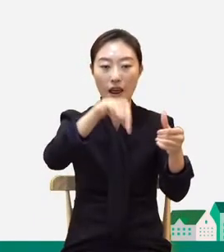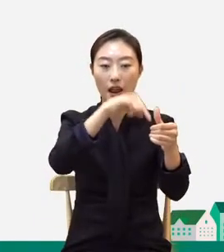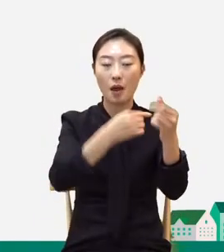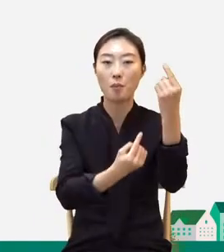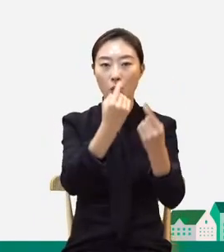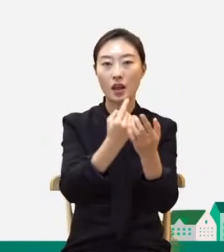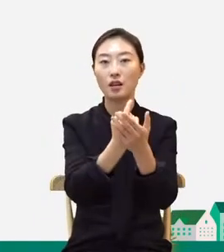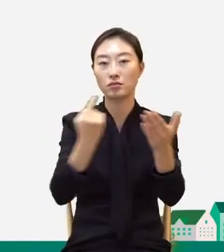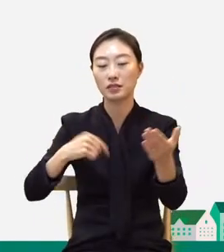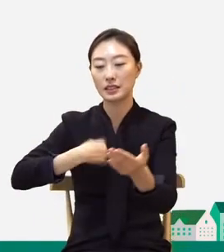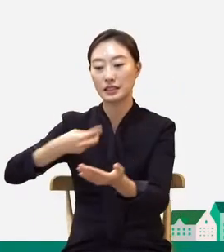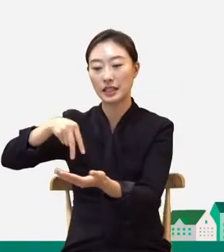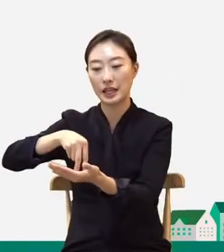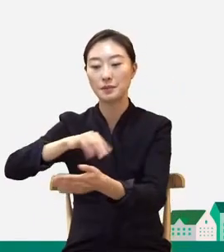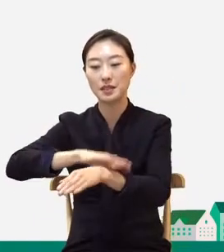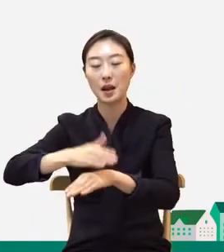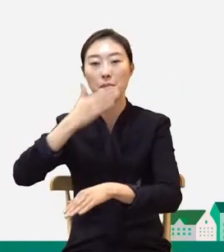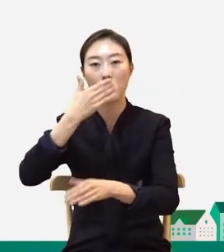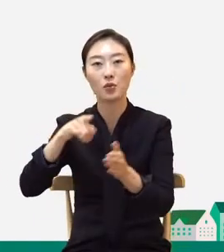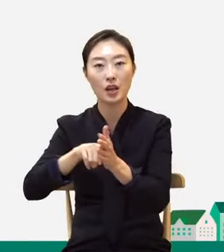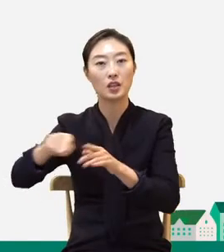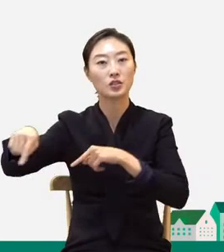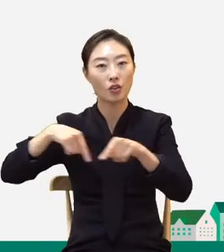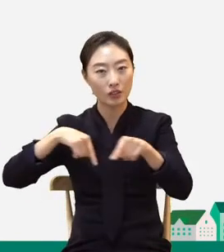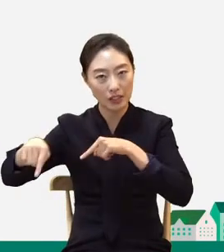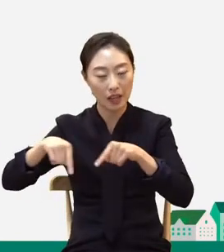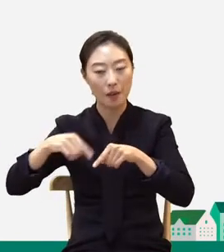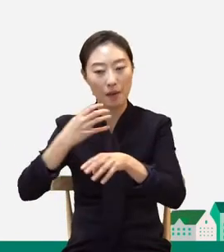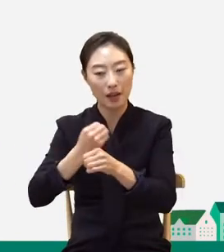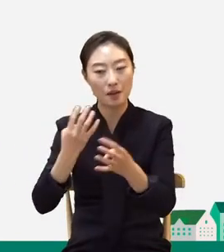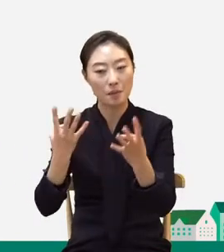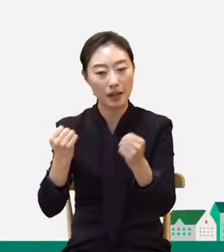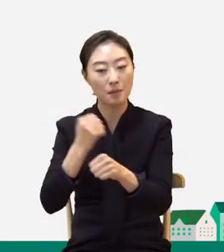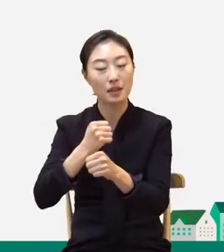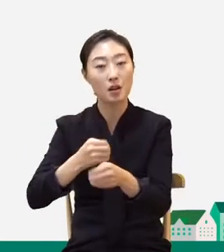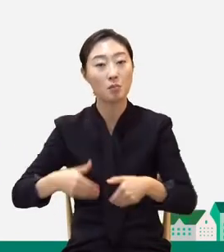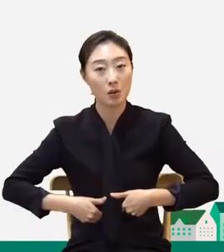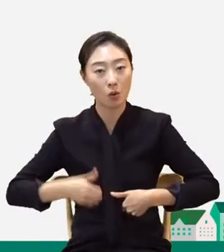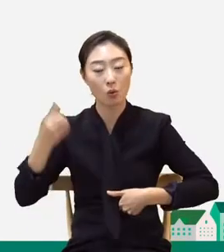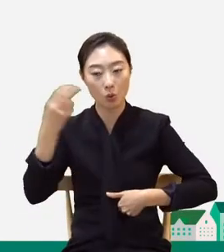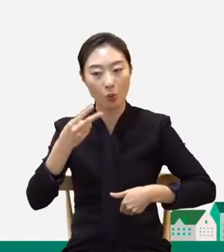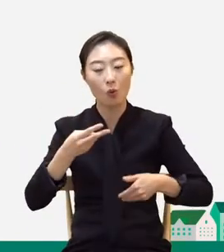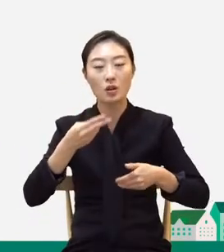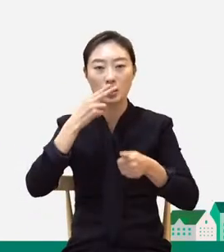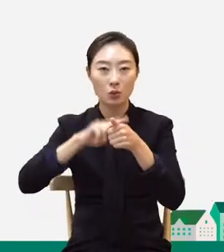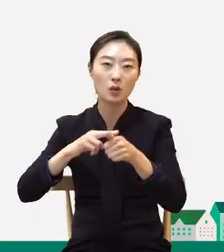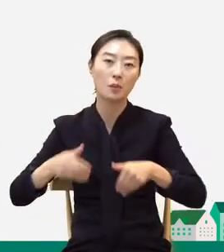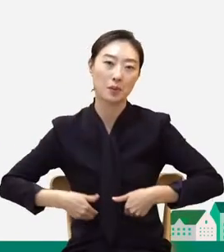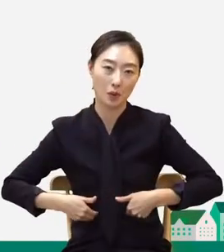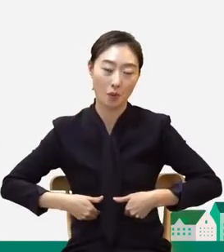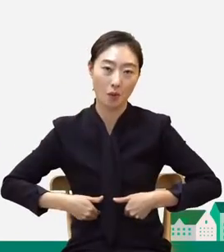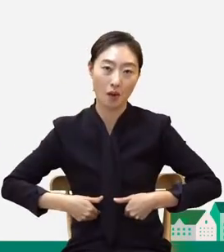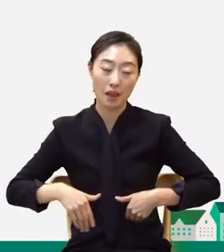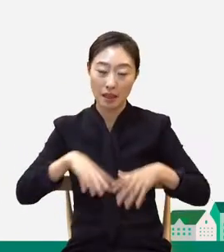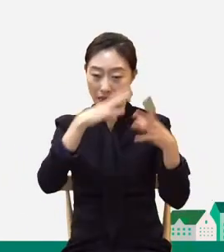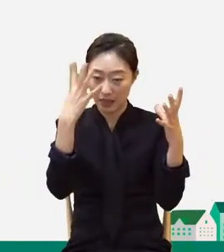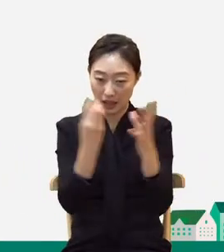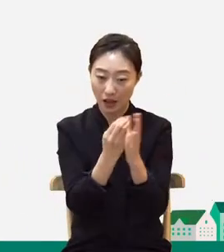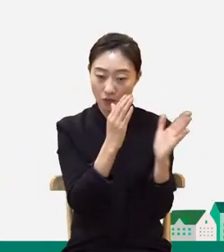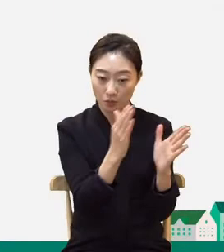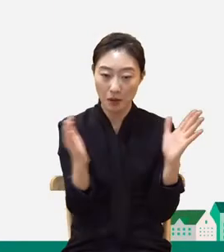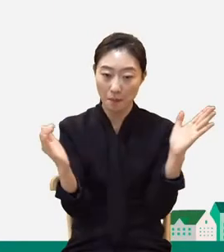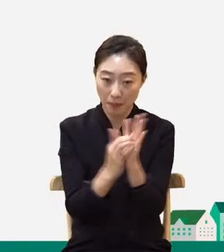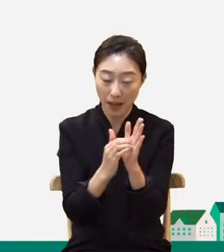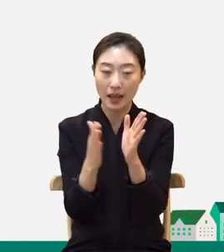정책들이 많이 나와야 되고 시도가 되어야 된다고 생각을 합니다. 그리고 다 갖춰놓고 준비된